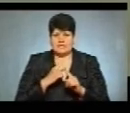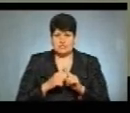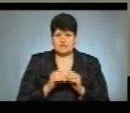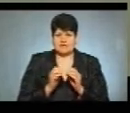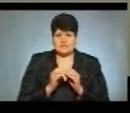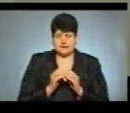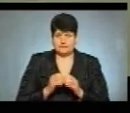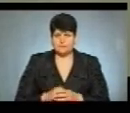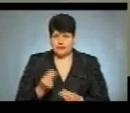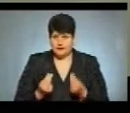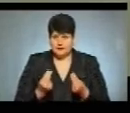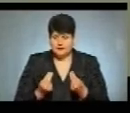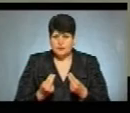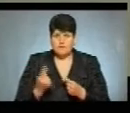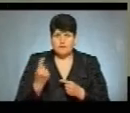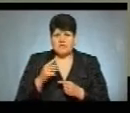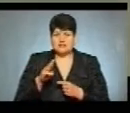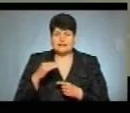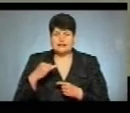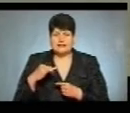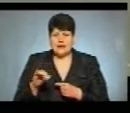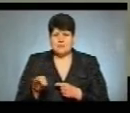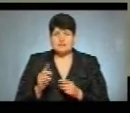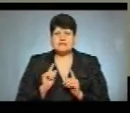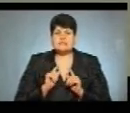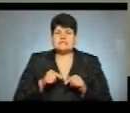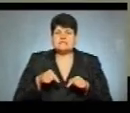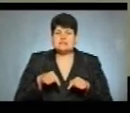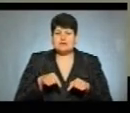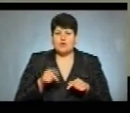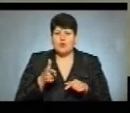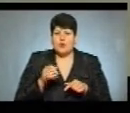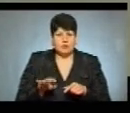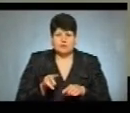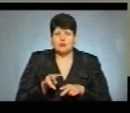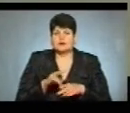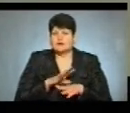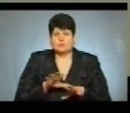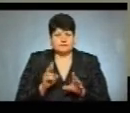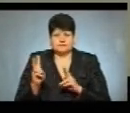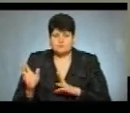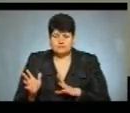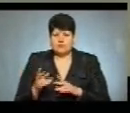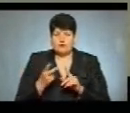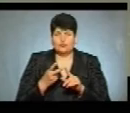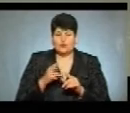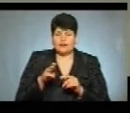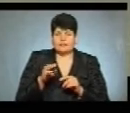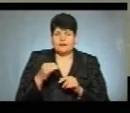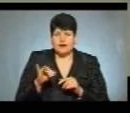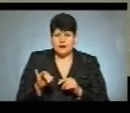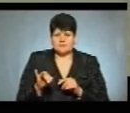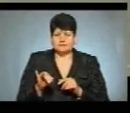поєдинках. У першому таймі сумського півфіналу забити не змогли ані господарі, ані гості. У другому таймі у рахунку повели